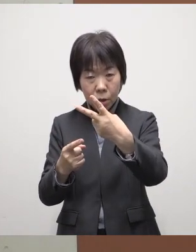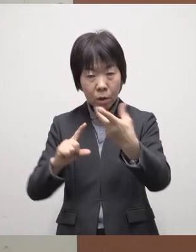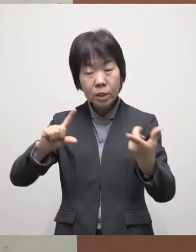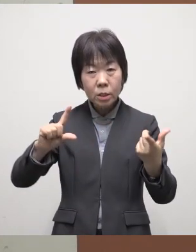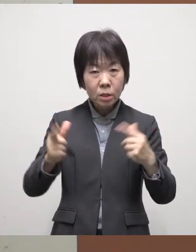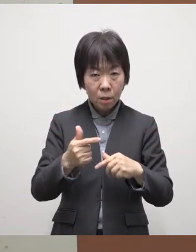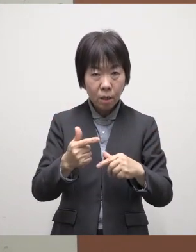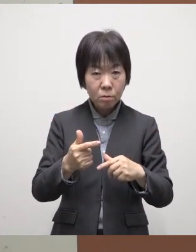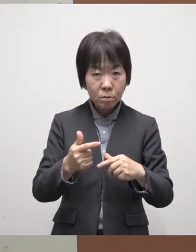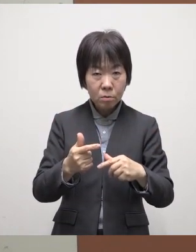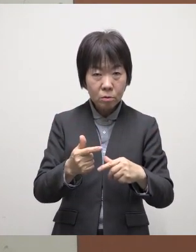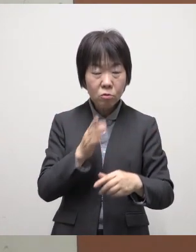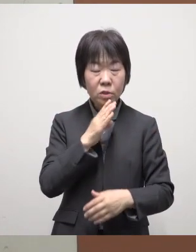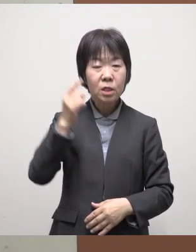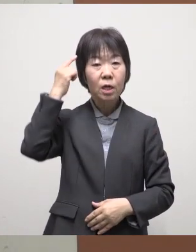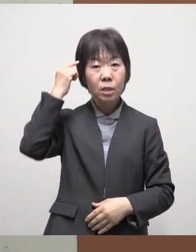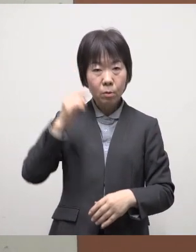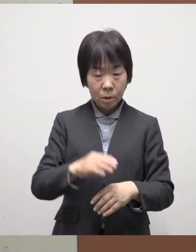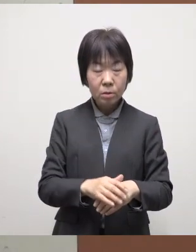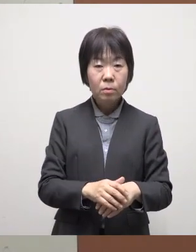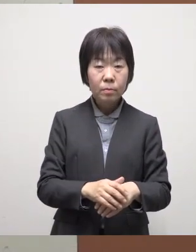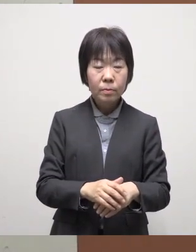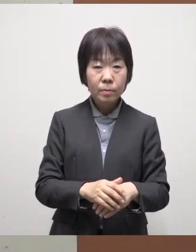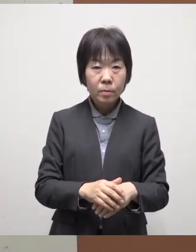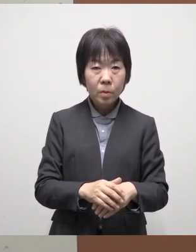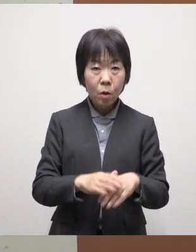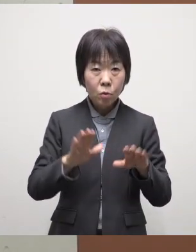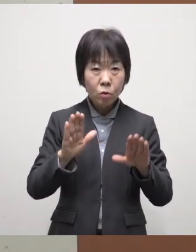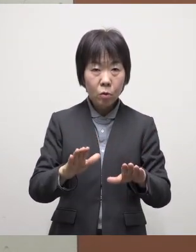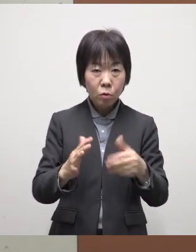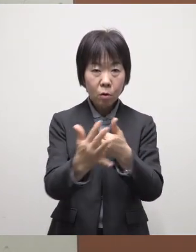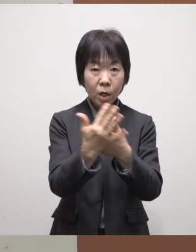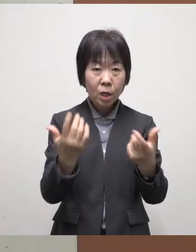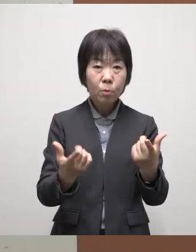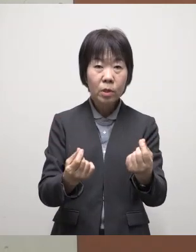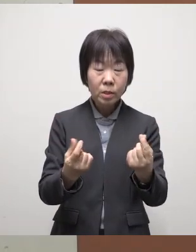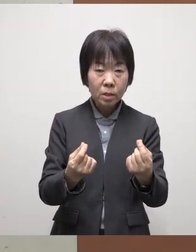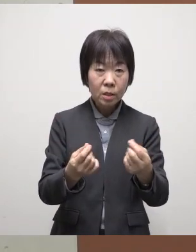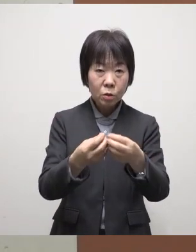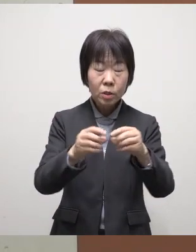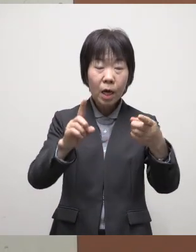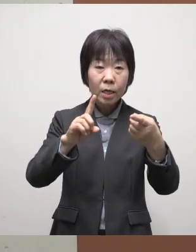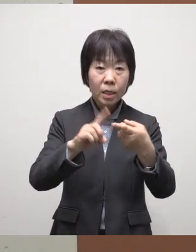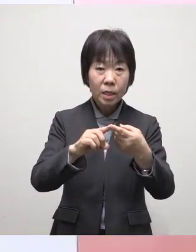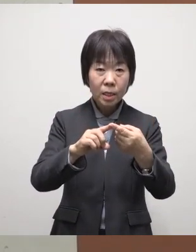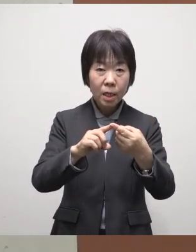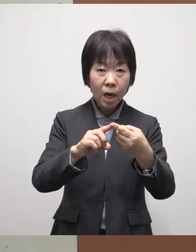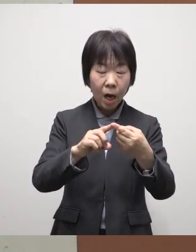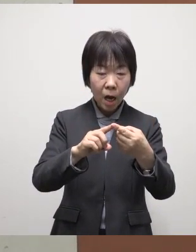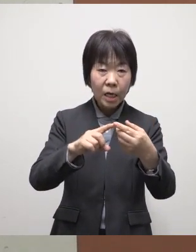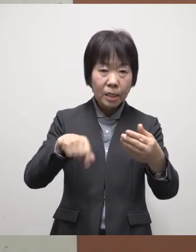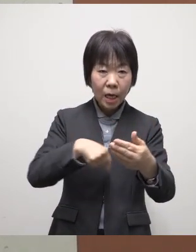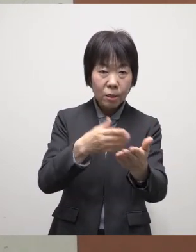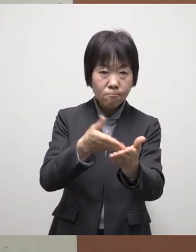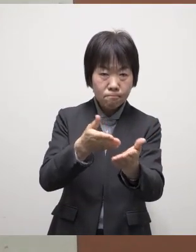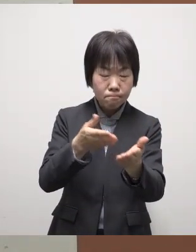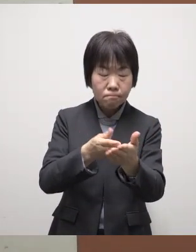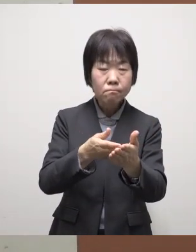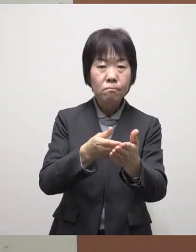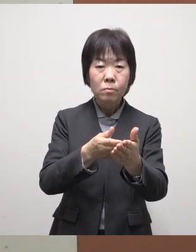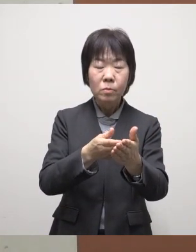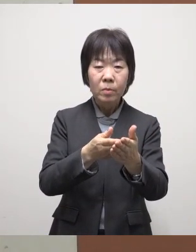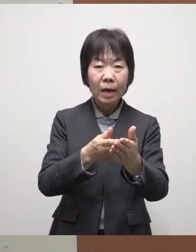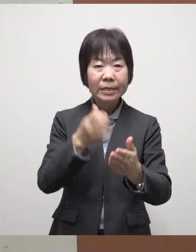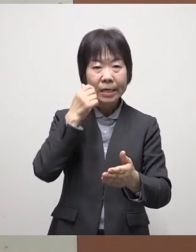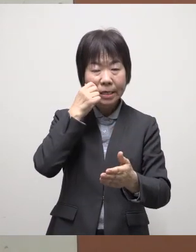いうことを実感をしております今日のこの会見もそうですがやはり具体的なお話が現時点でできない状況